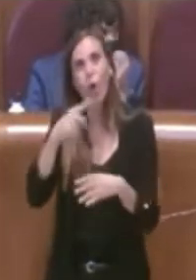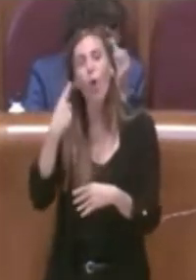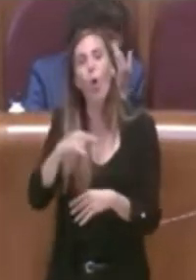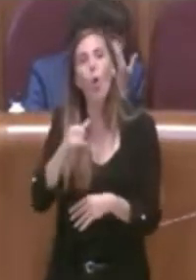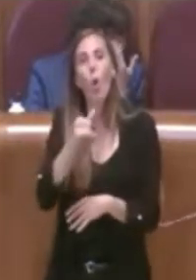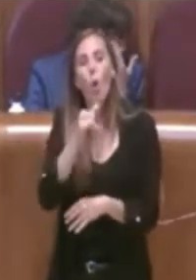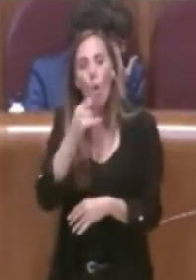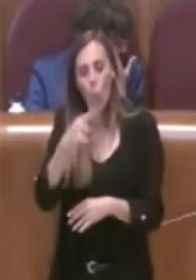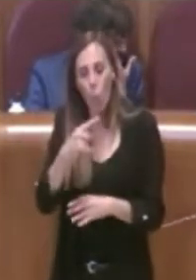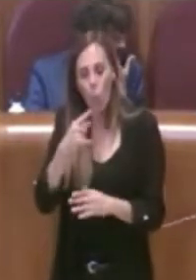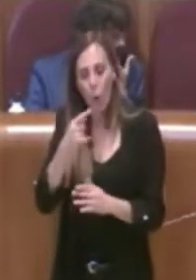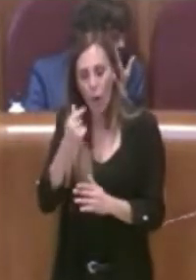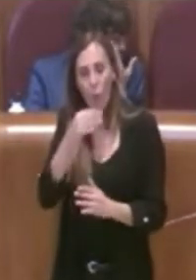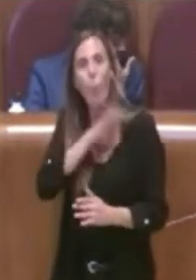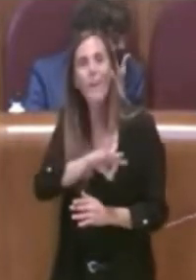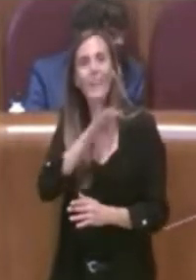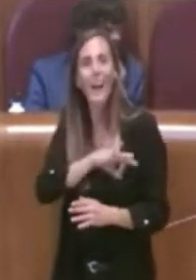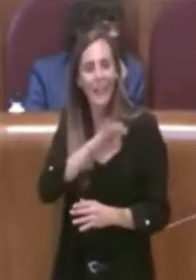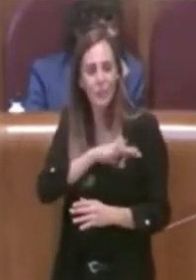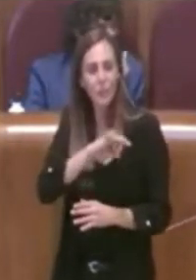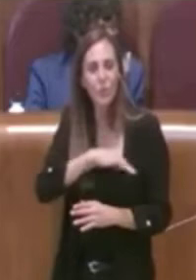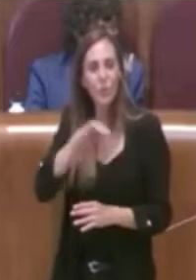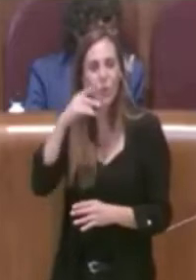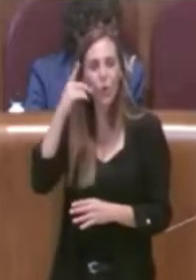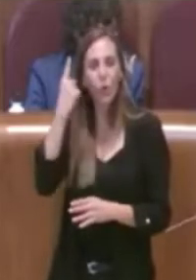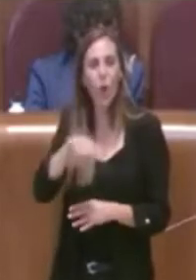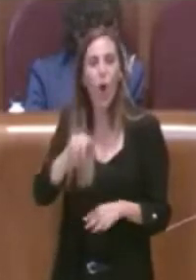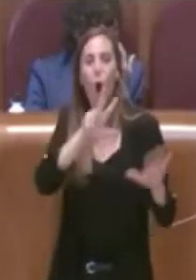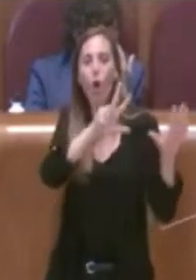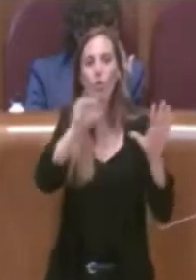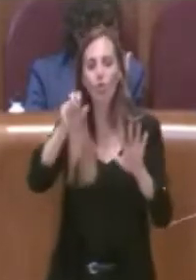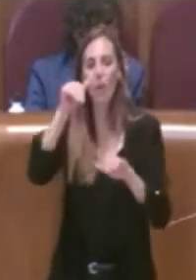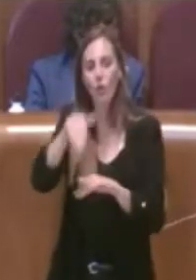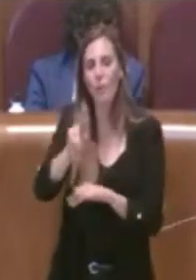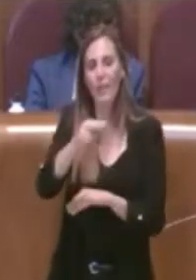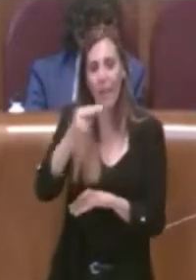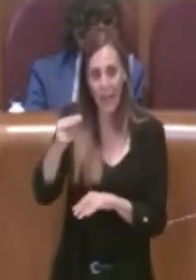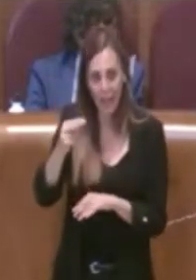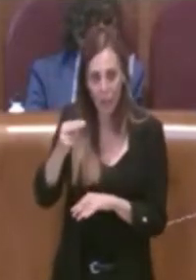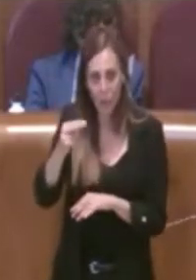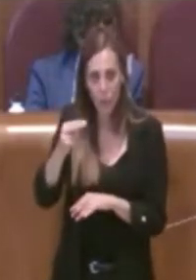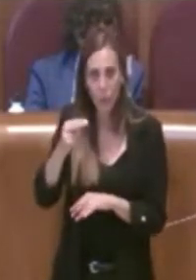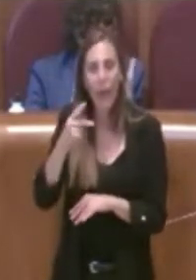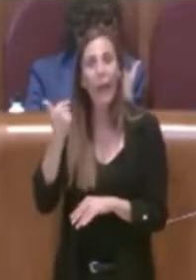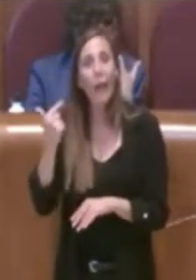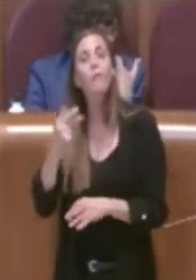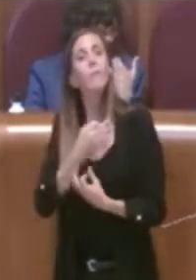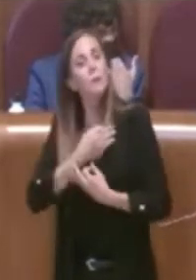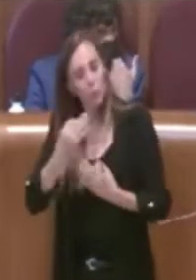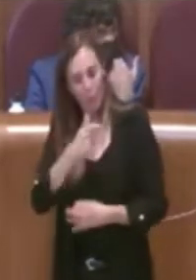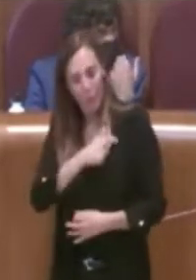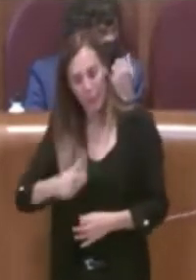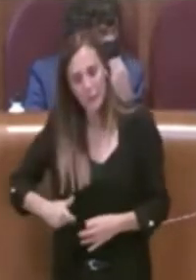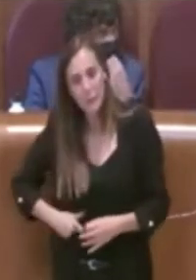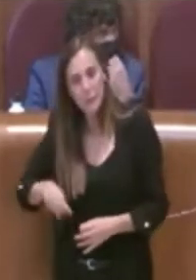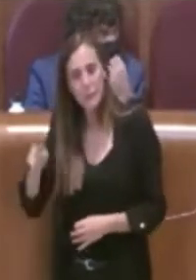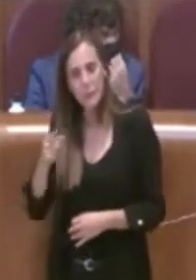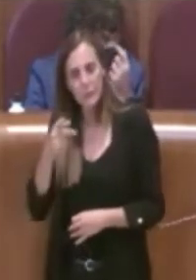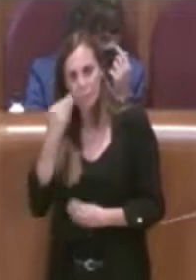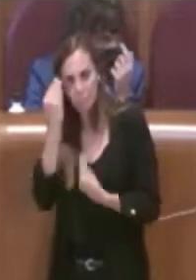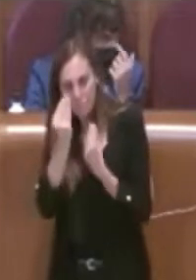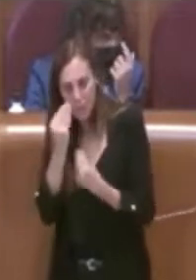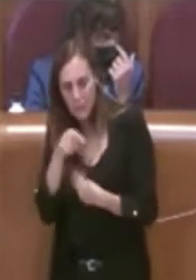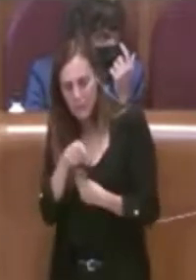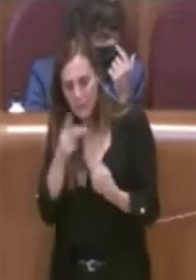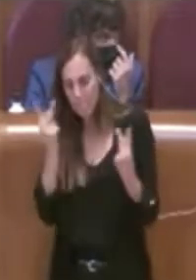bene ha fatto la sindaca raggi e l'assessore le metti a ritenere quel bilancio non veritiero non veritiero